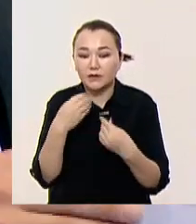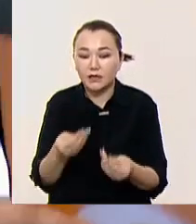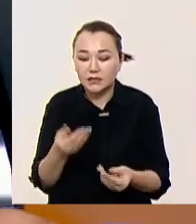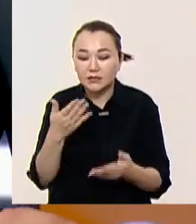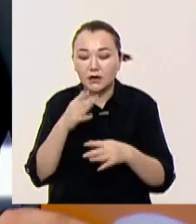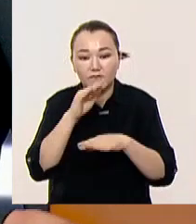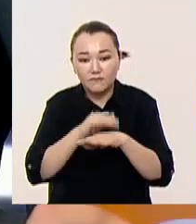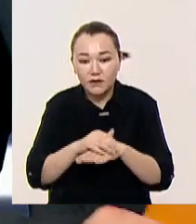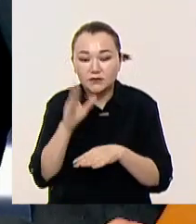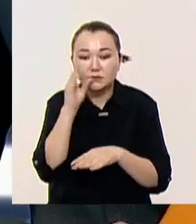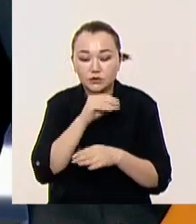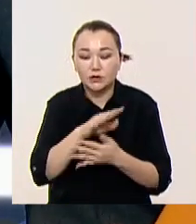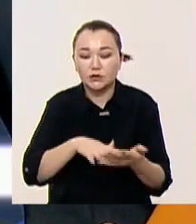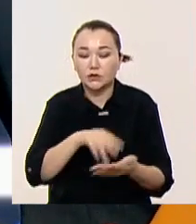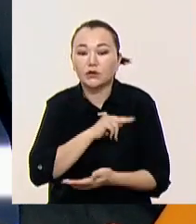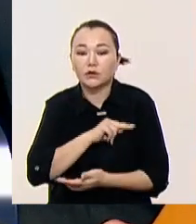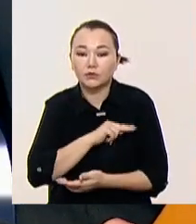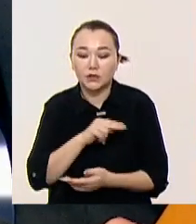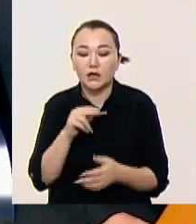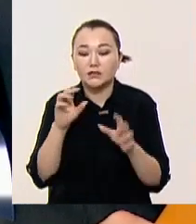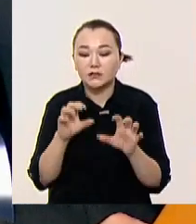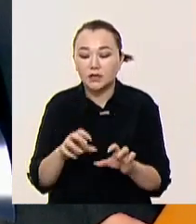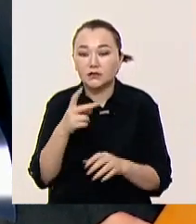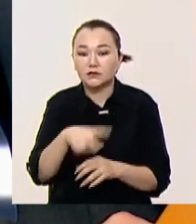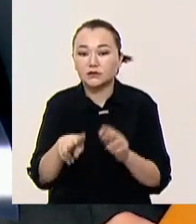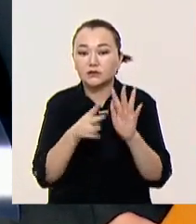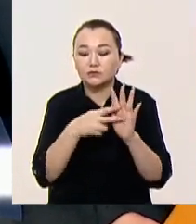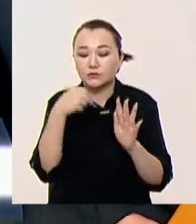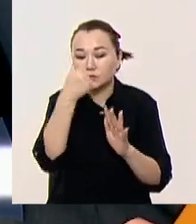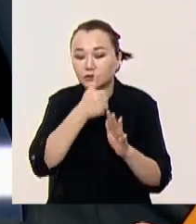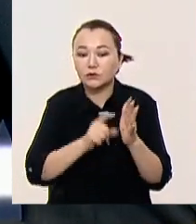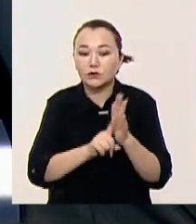дәлелдей алса, қызметін жалғастырады. Заң 2027 жылдан бастап күшіне енеді.